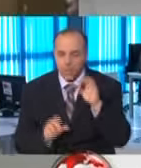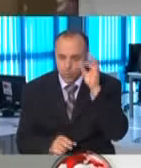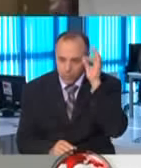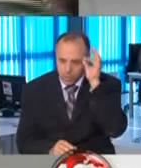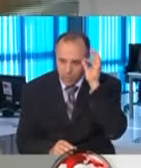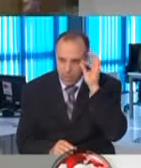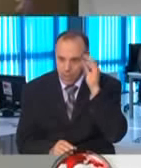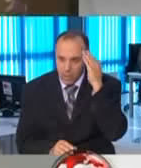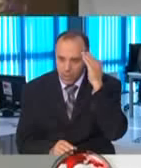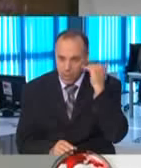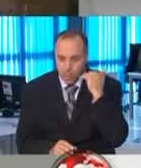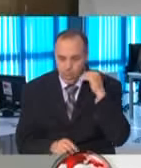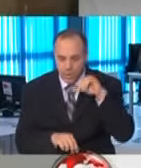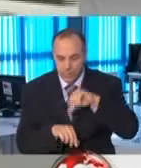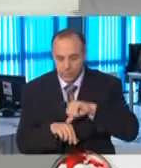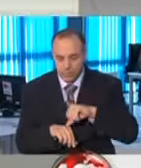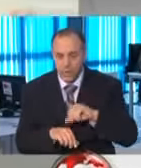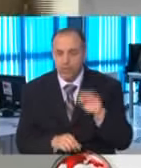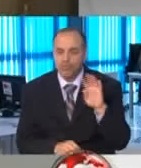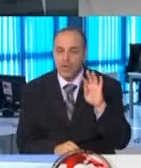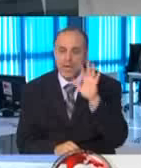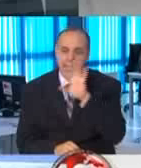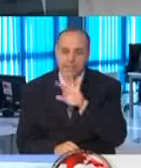الوطنية التونسية في شرق آسيا.